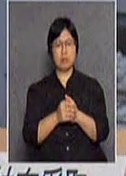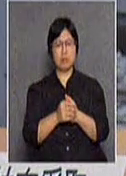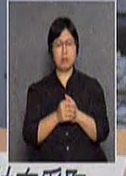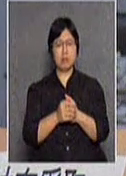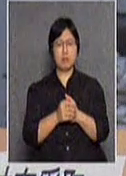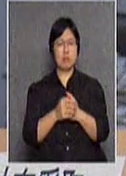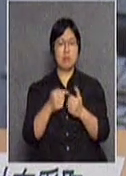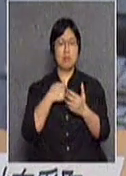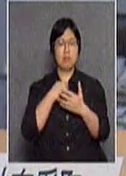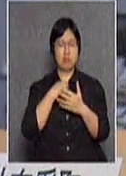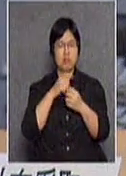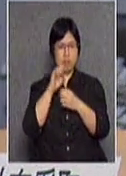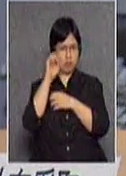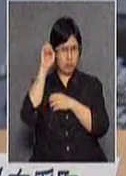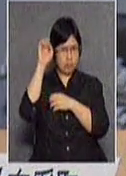我動議